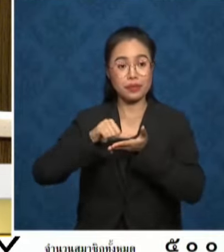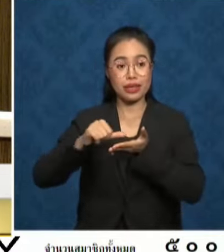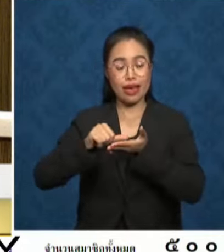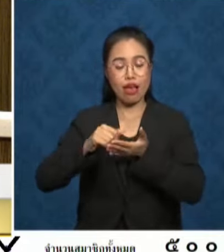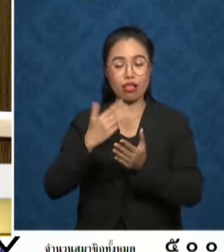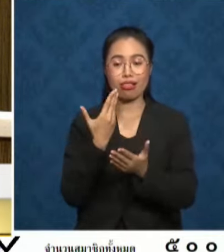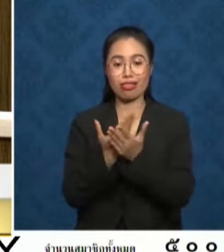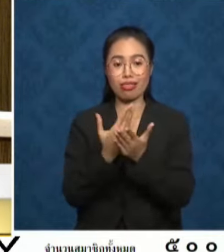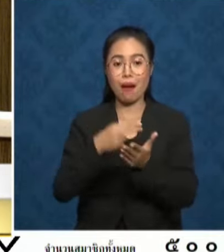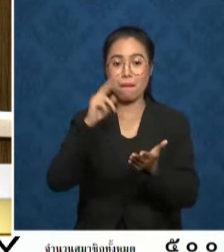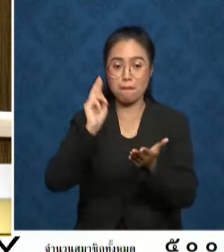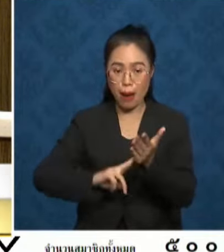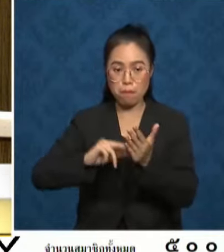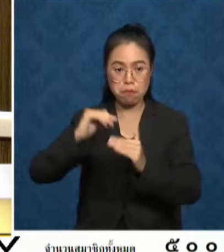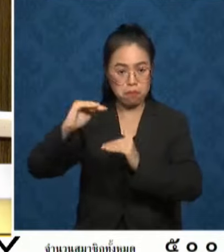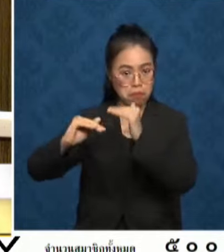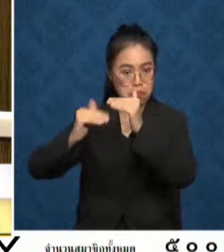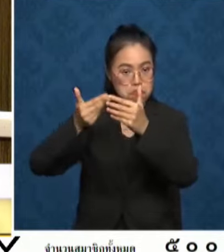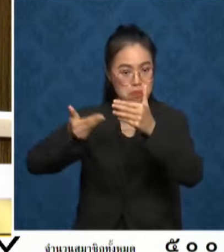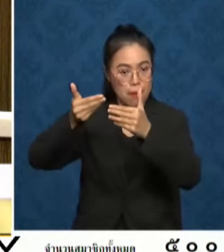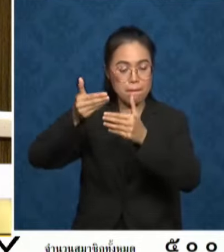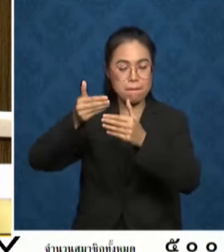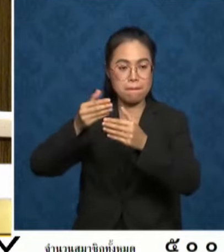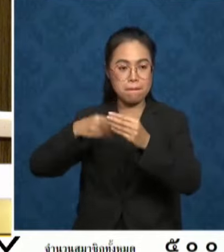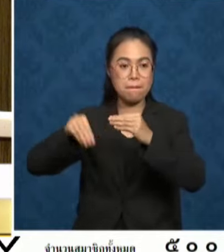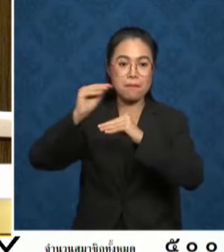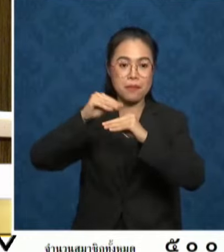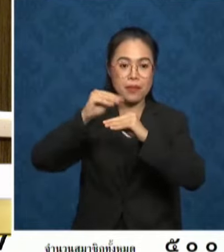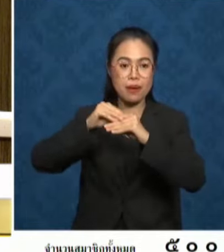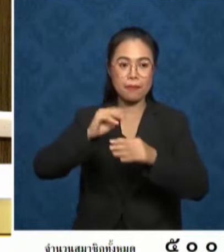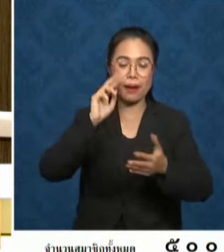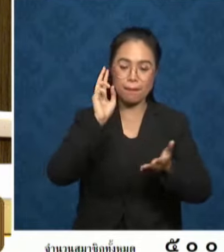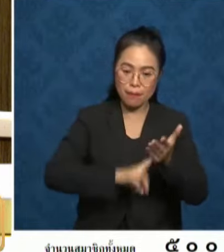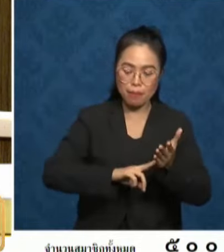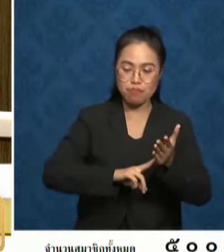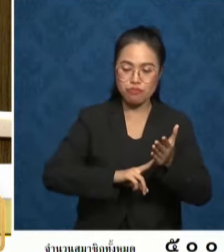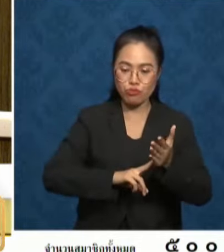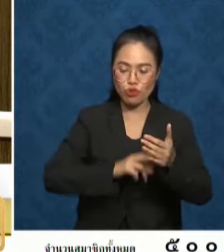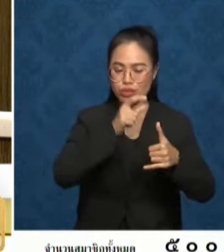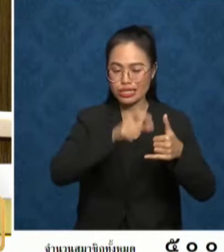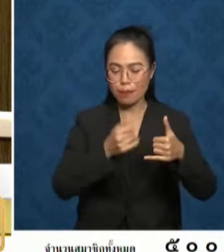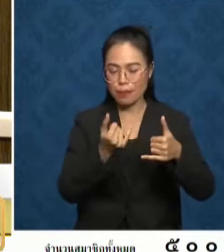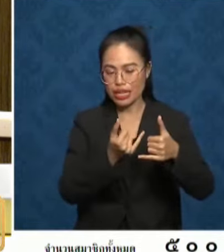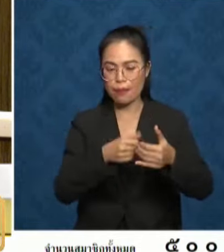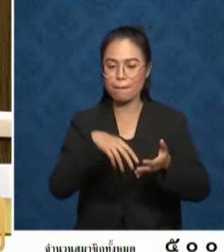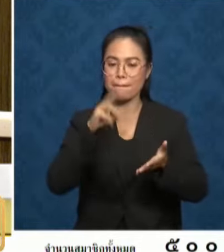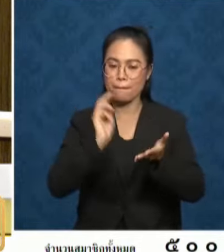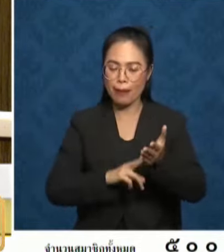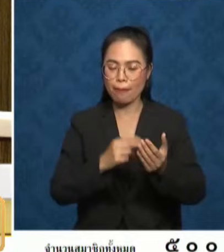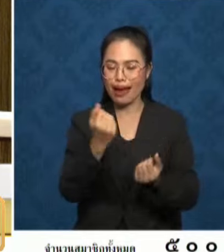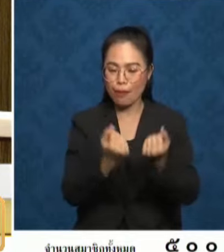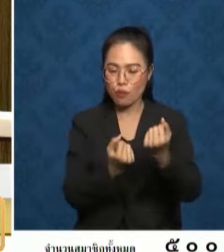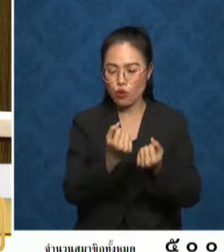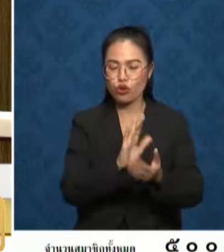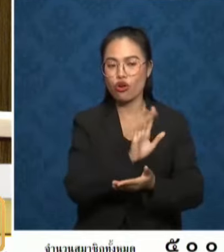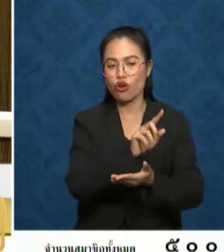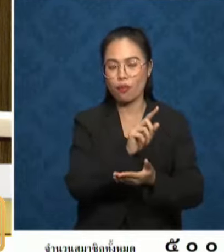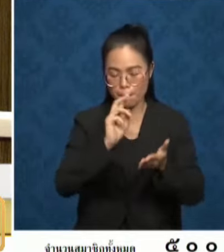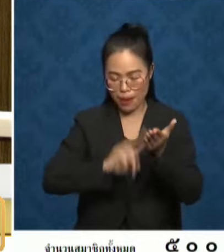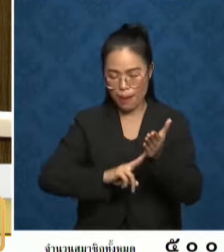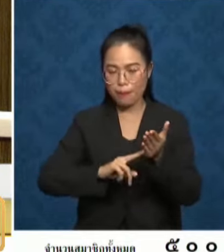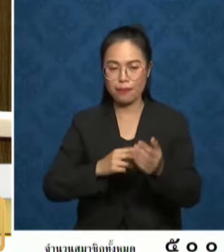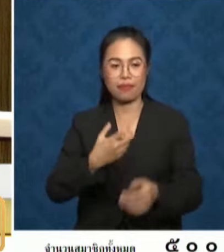ปรับเป็นอัตราก้าวหน้าแล้วเนี่ยซึ่งเราจะเปลี่ยนเป็นค่าธรรมเนียมหรือปรับทางพินัยอะไรก็แล้วแต่นะครับซึ่งในเรื่องนี้เนี่ย